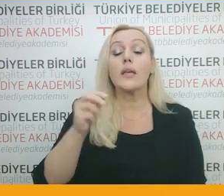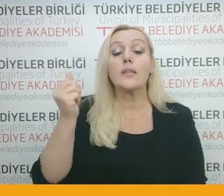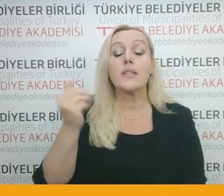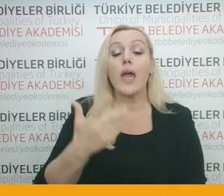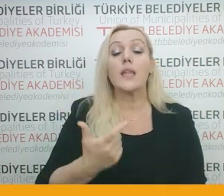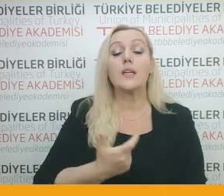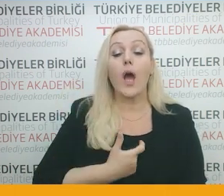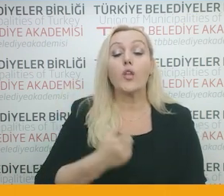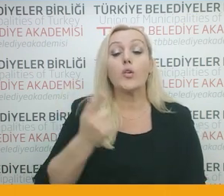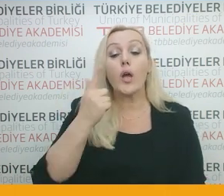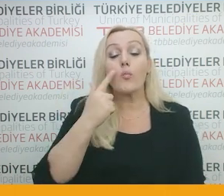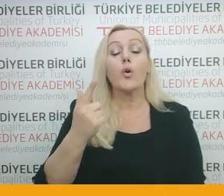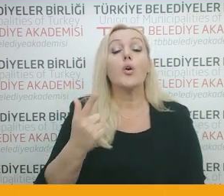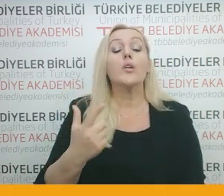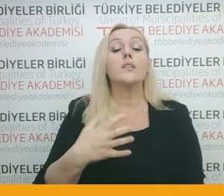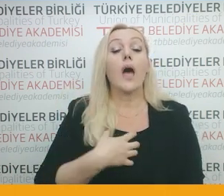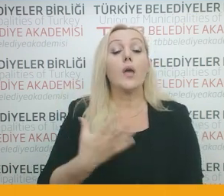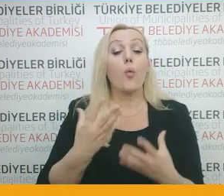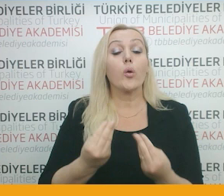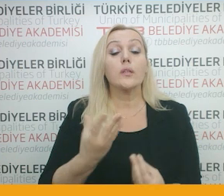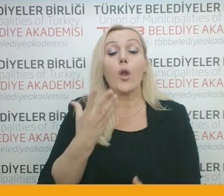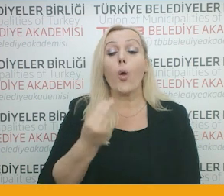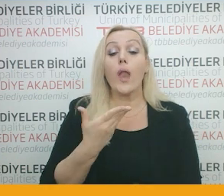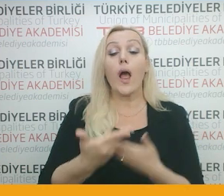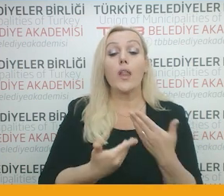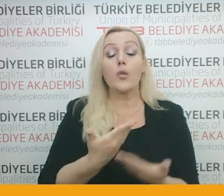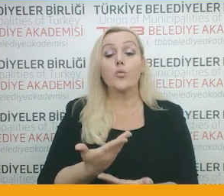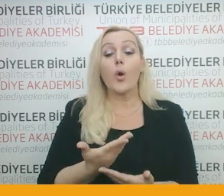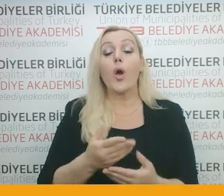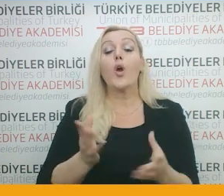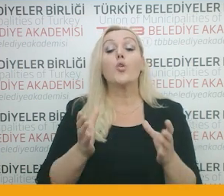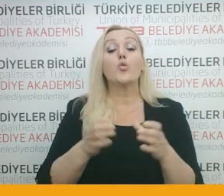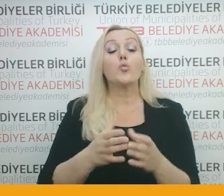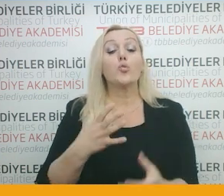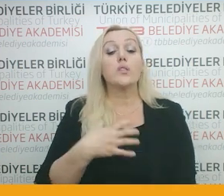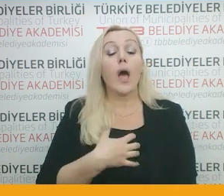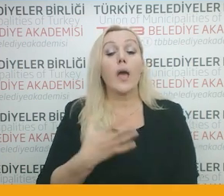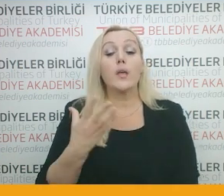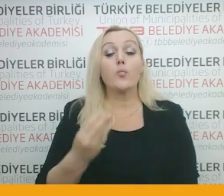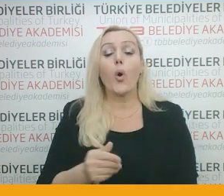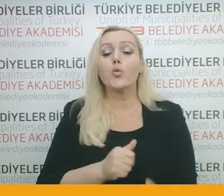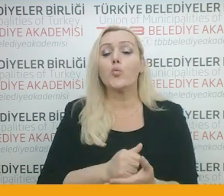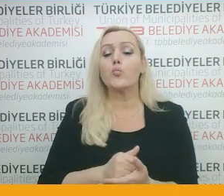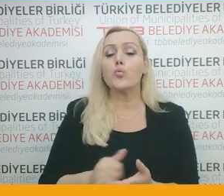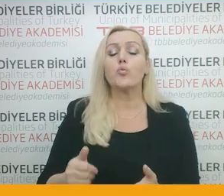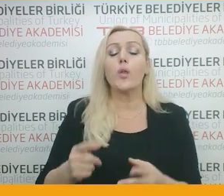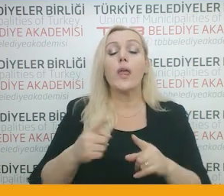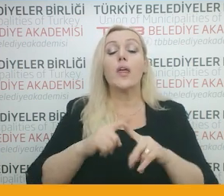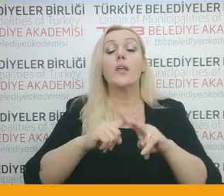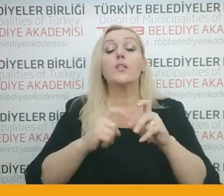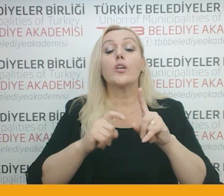olarak tarif ediyor. Yani elimizde kurumun sahip olduğu tüm taşınırlar,